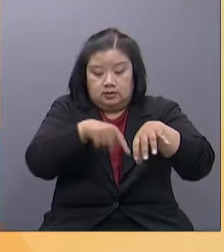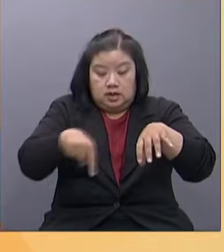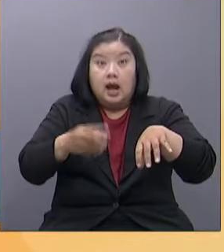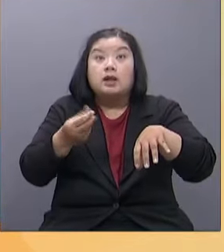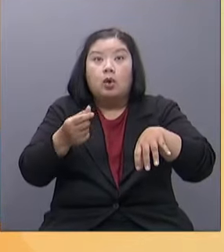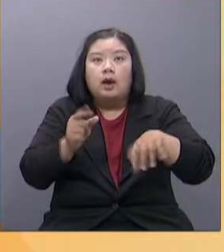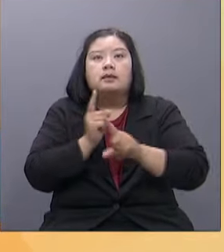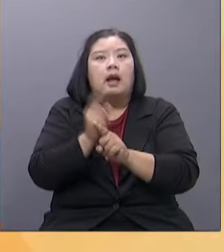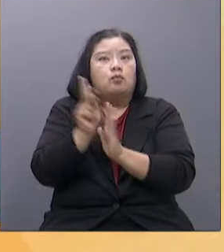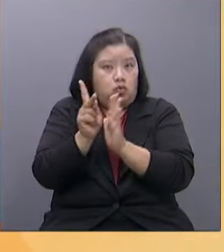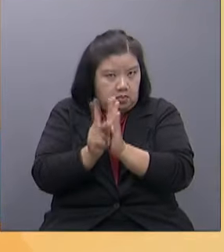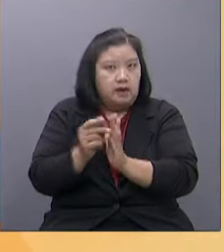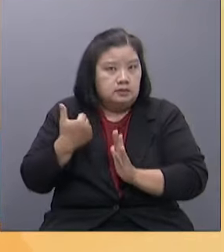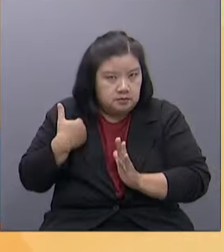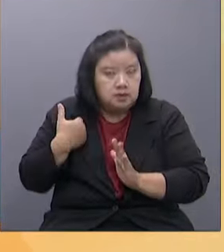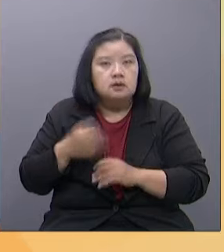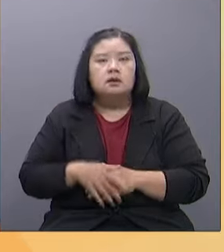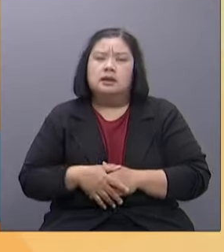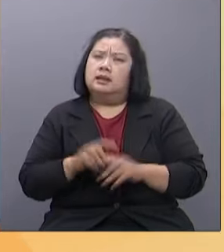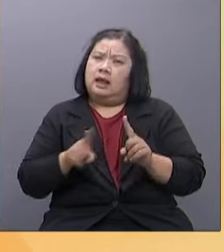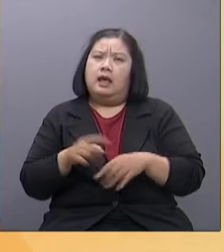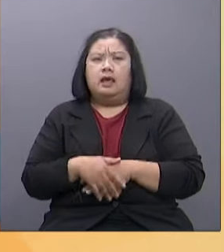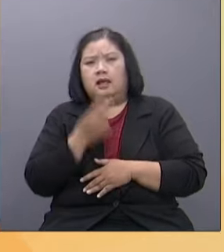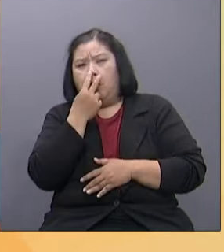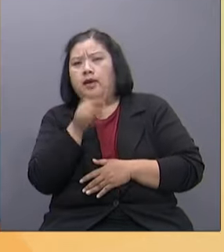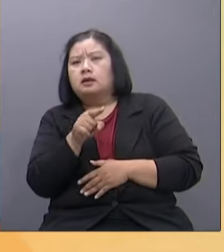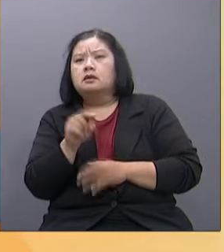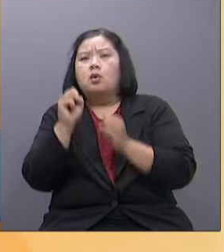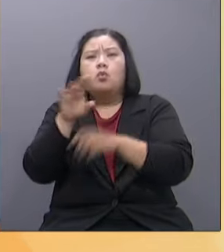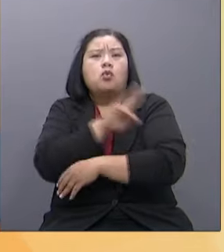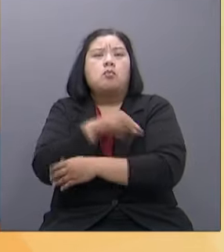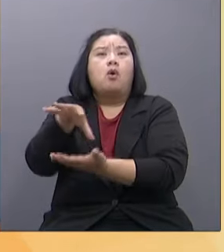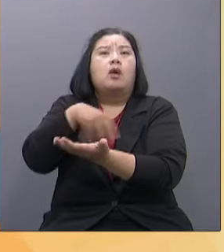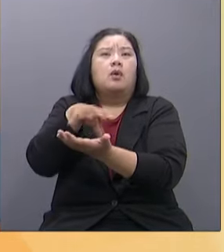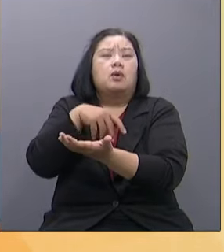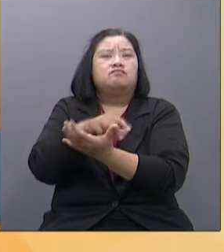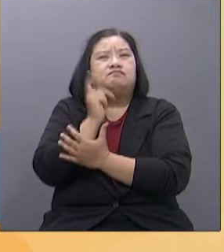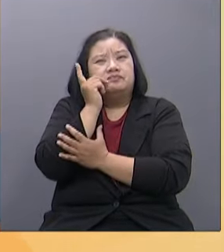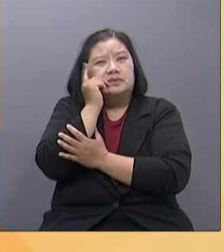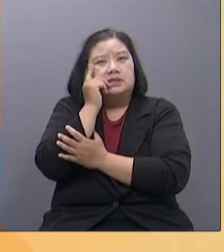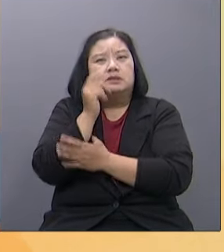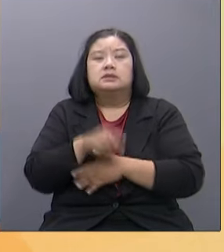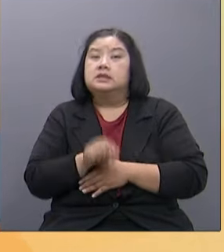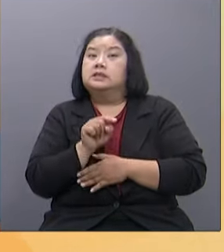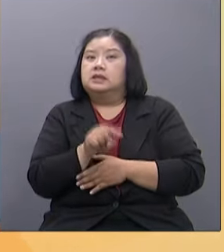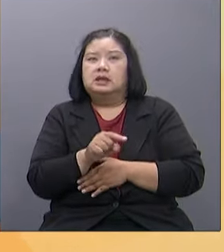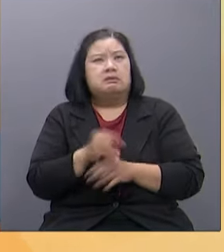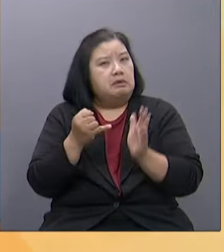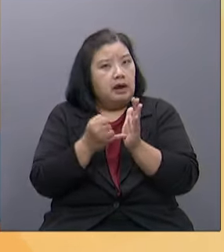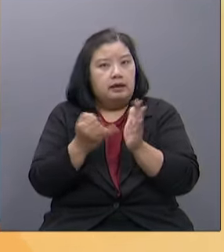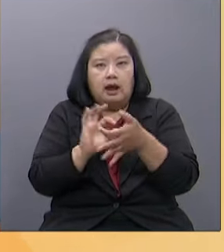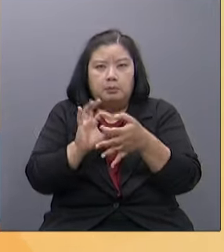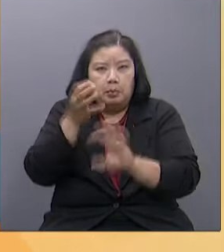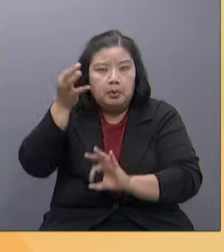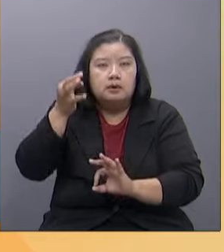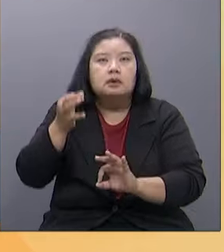อาคารหลักนี้ผมเชื่อว่า้าเท่าที่ฟังคุณหมอเล่านะครับมันคือกิจกรรมที่มันก่อให้เกิดอคีผได้ง่ายนะครับเ